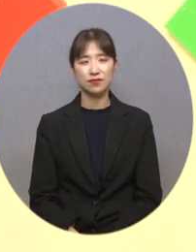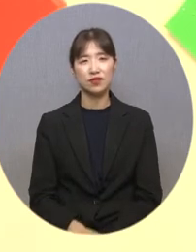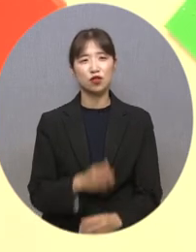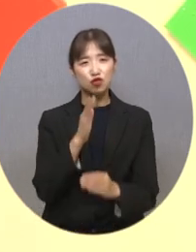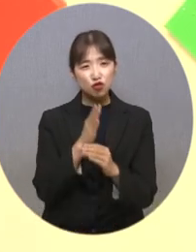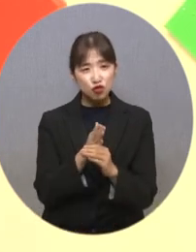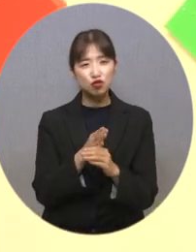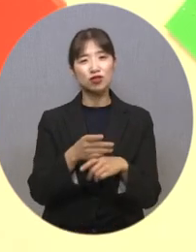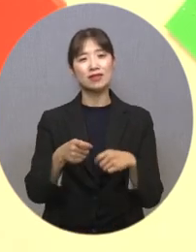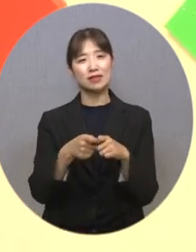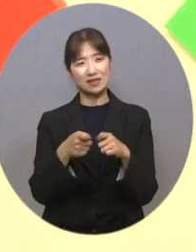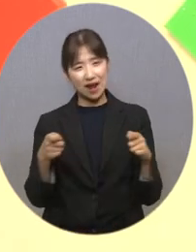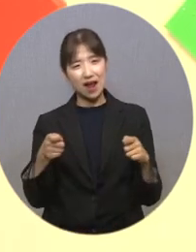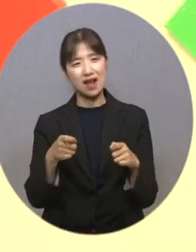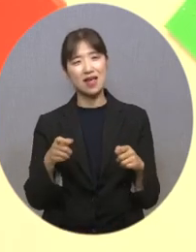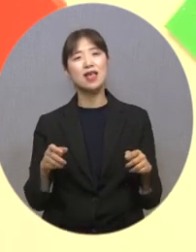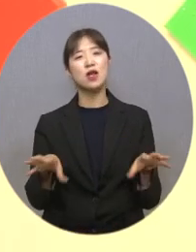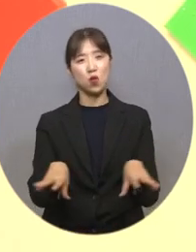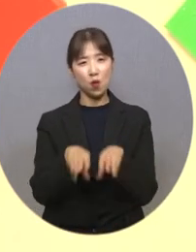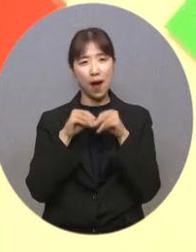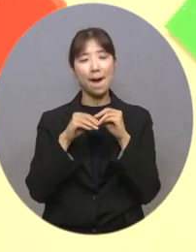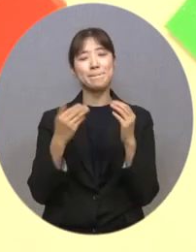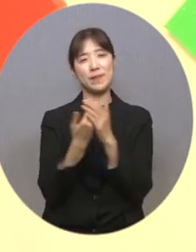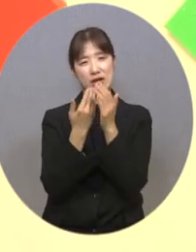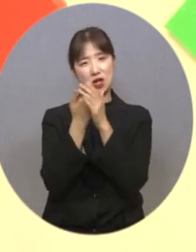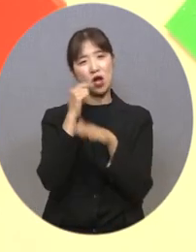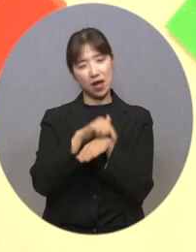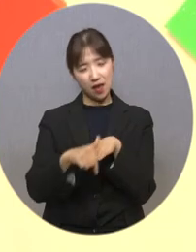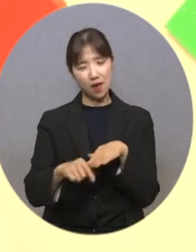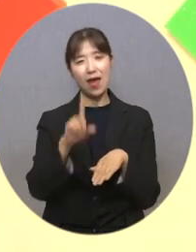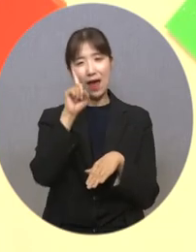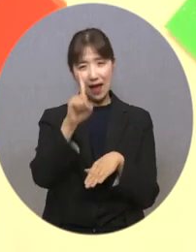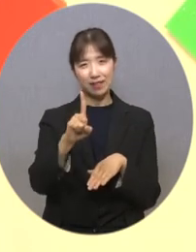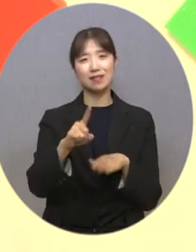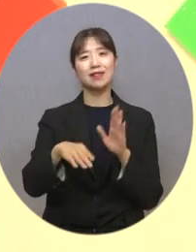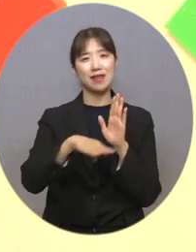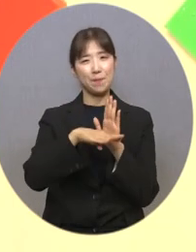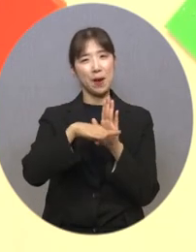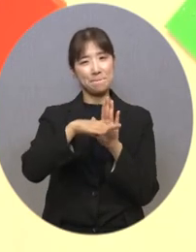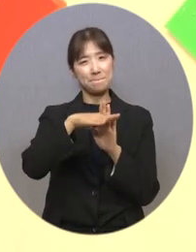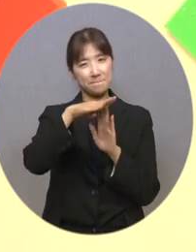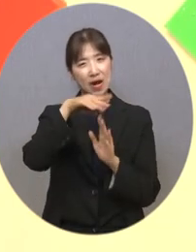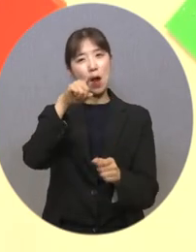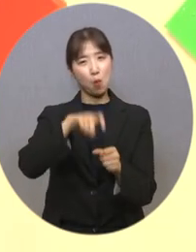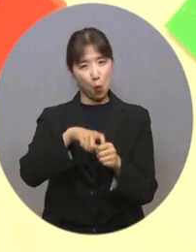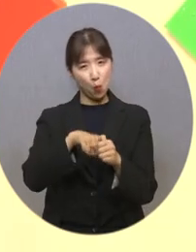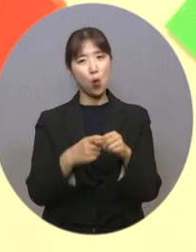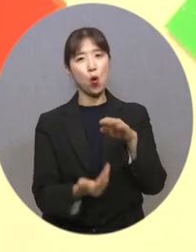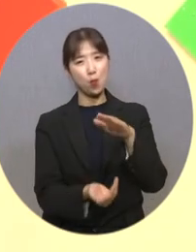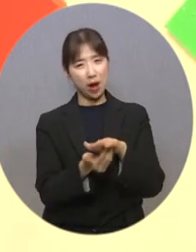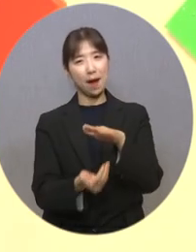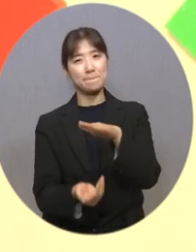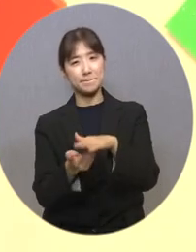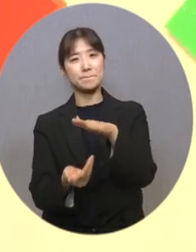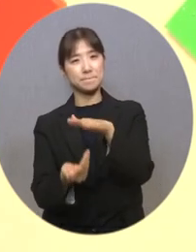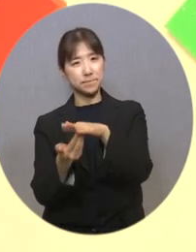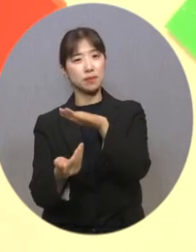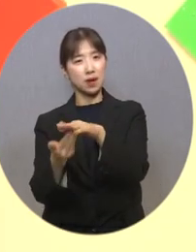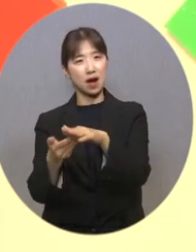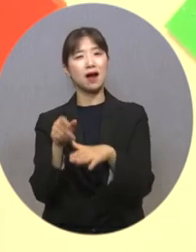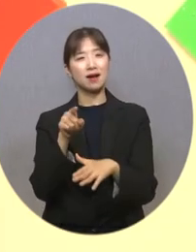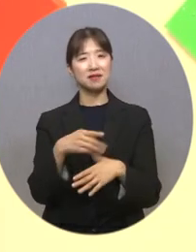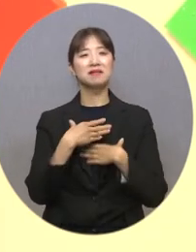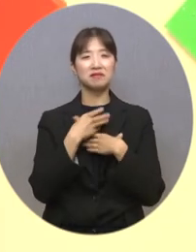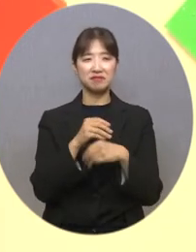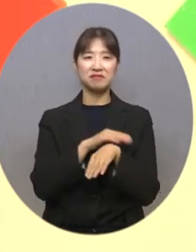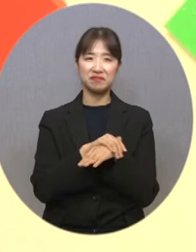종합 발전 계획을 이렇게 세워서 한 단계씩 목표를 달성해서 그 기간에 어떤 안정화를 추구를 했던